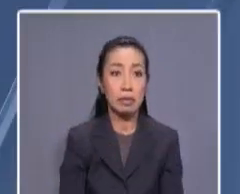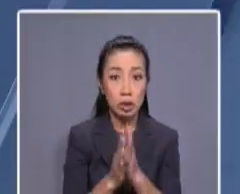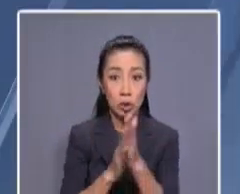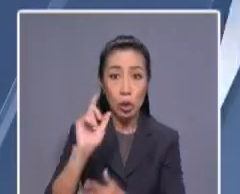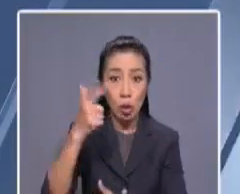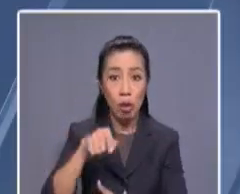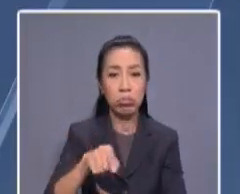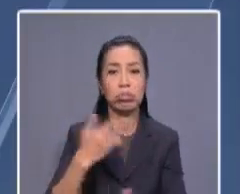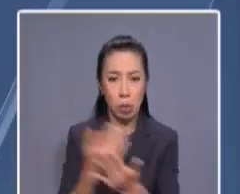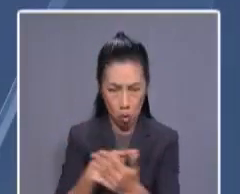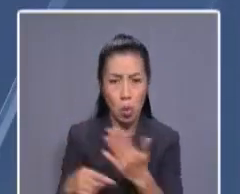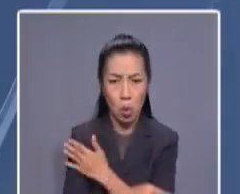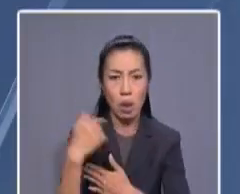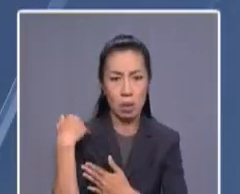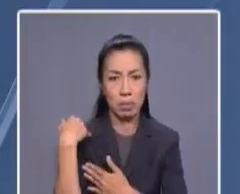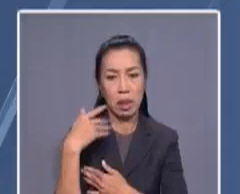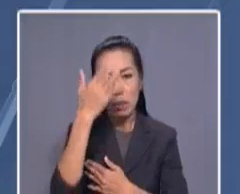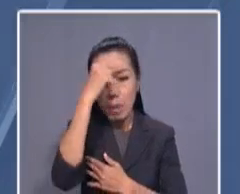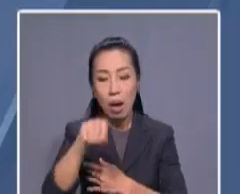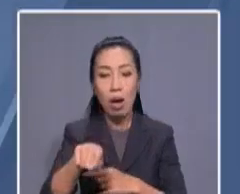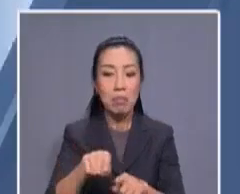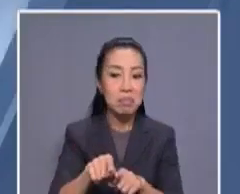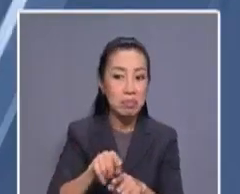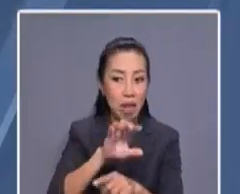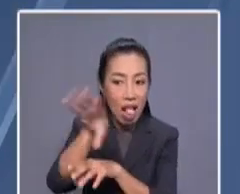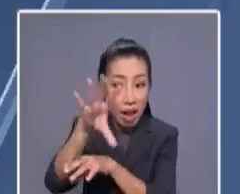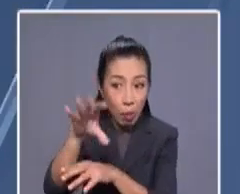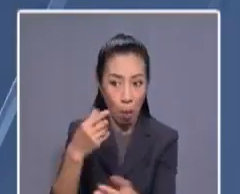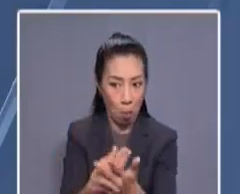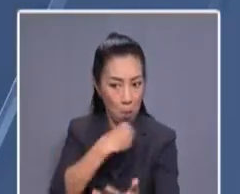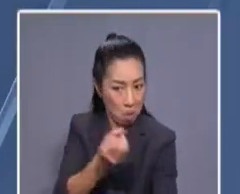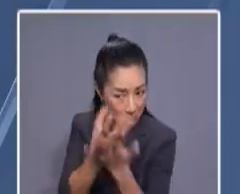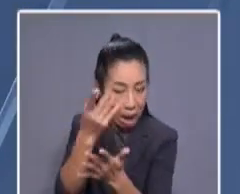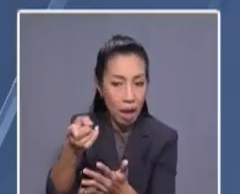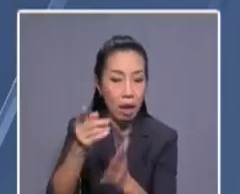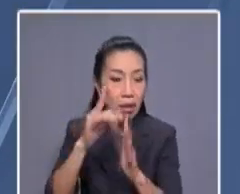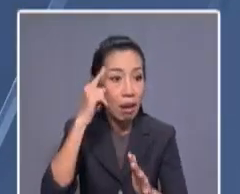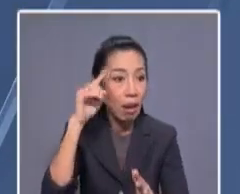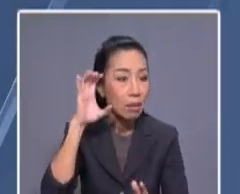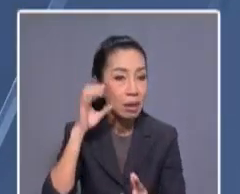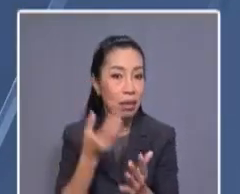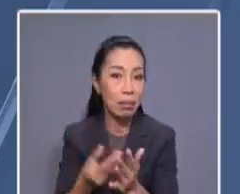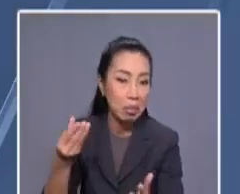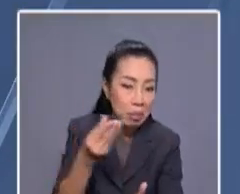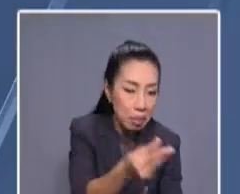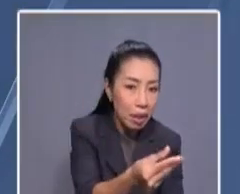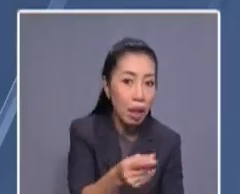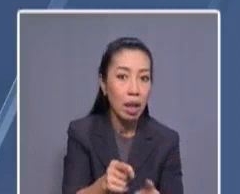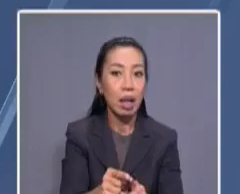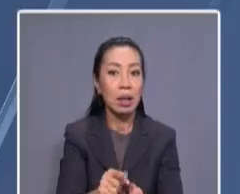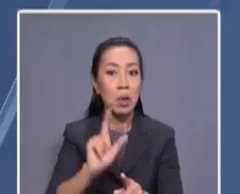กงกันได้เหมือนกันนะคะโดยเอาตัวกำไรเนี่ยมาหลอกล่อให้คนเนี่ยเอาเงินไปลงนะคะในราคาทอง